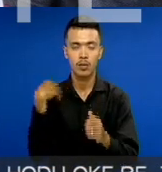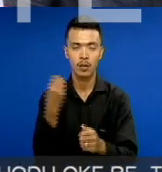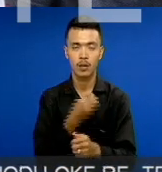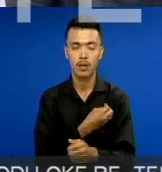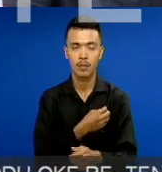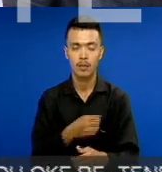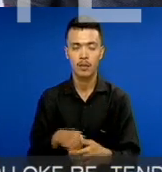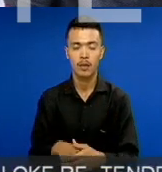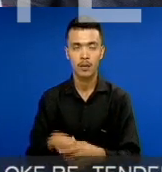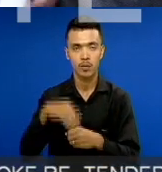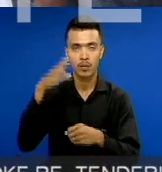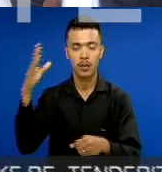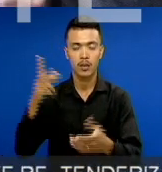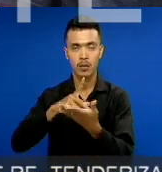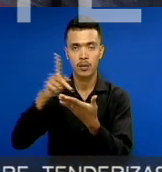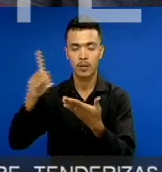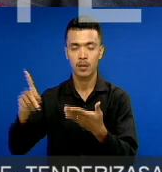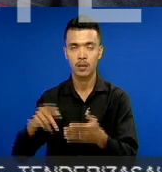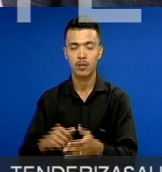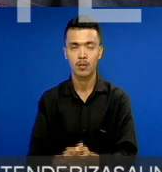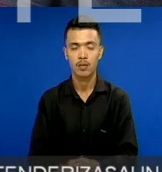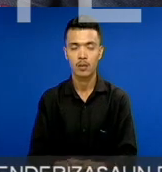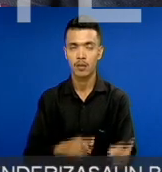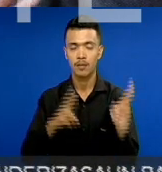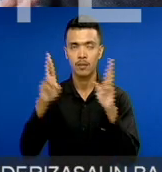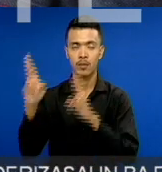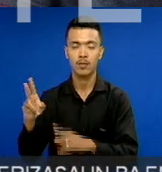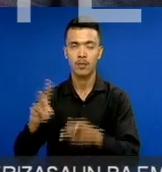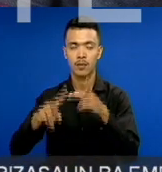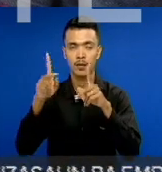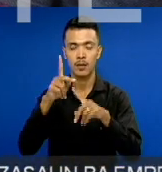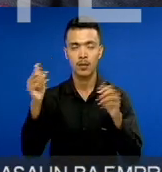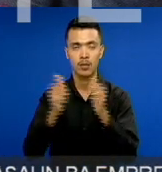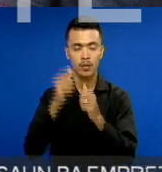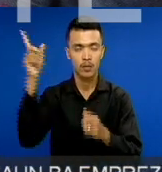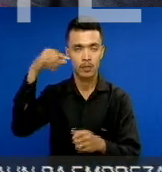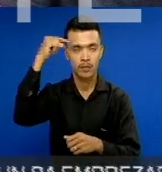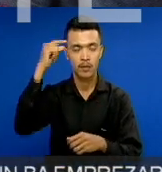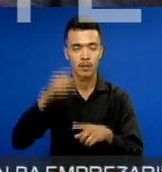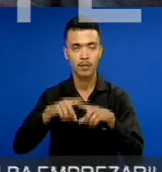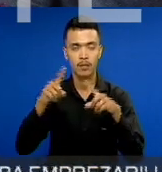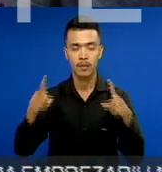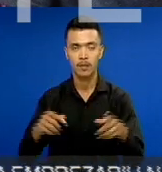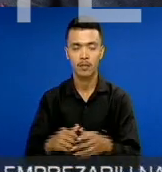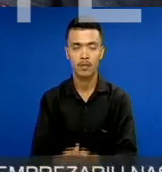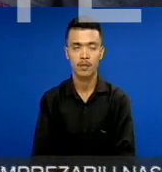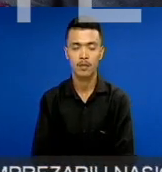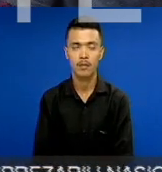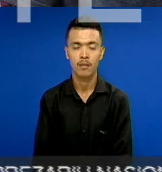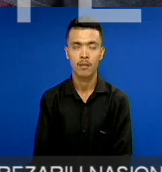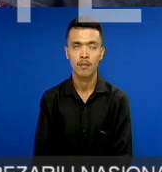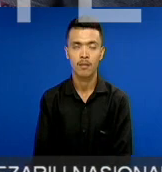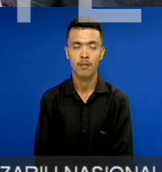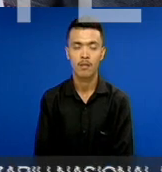sehingga kooperasi kami selalu pasak pak gubernur, kami pronto atau be kooperasi gubernur. Pas lah bela yang so siguran sa siapa maya dunia kami tunsa ini